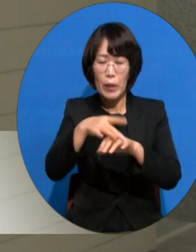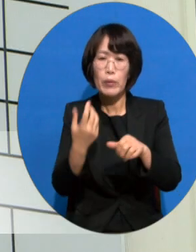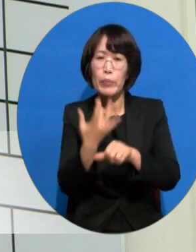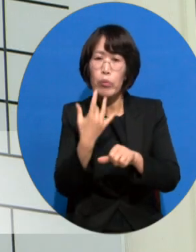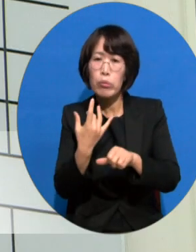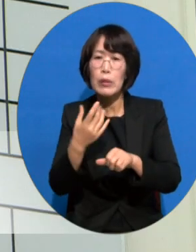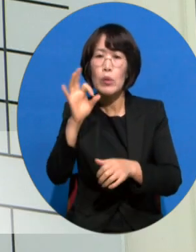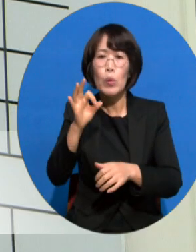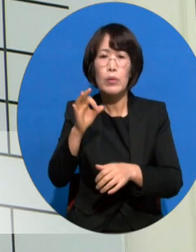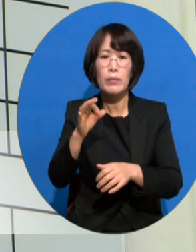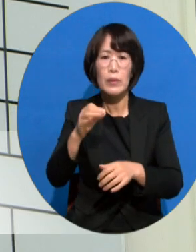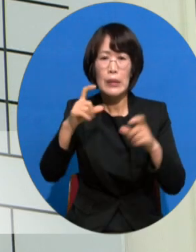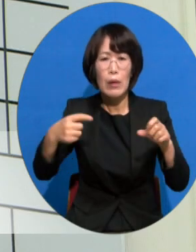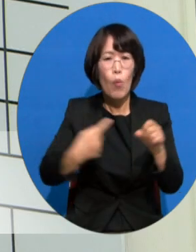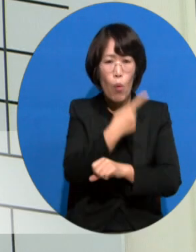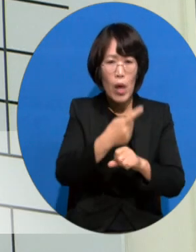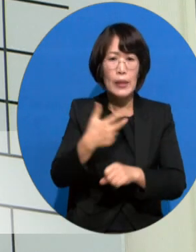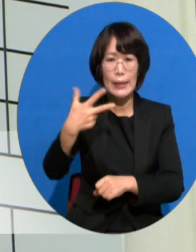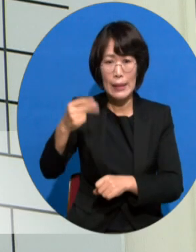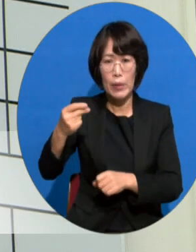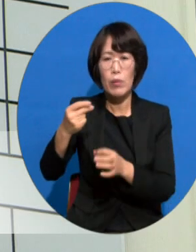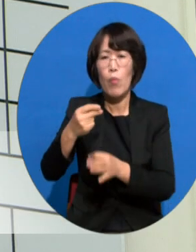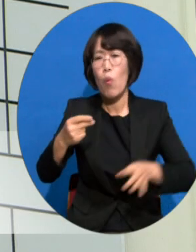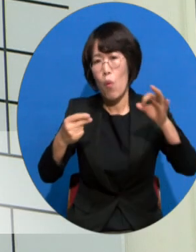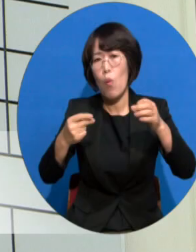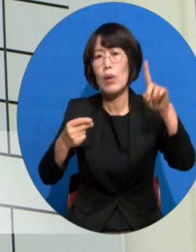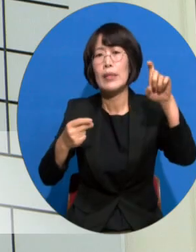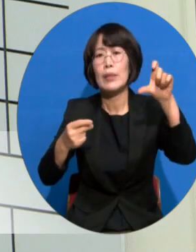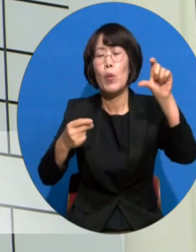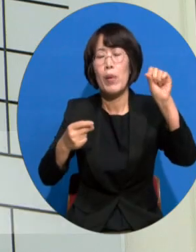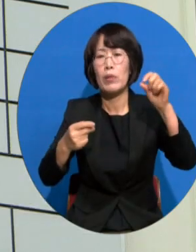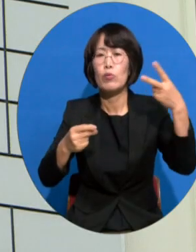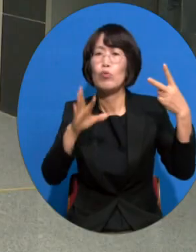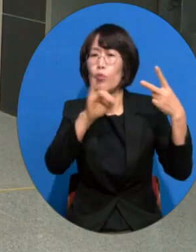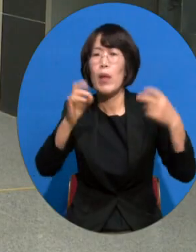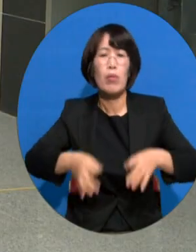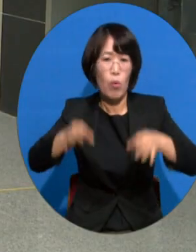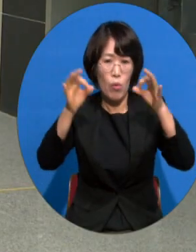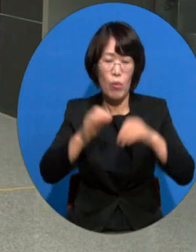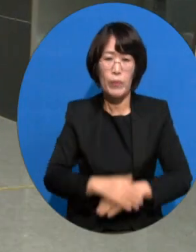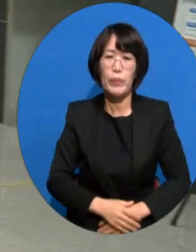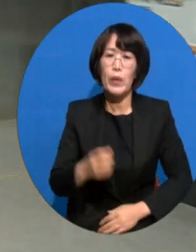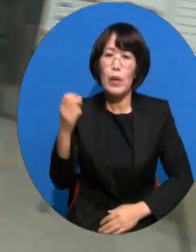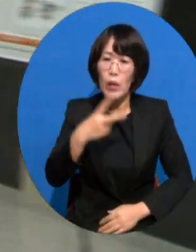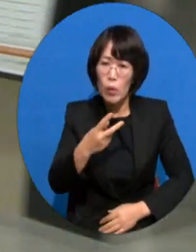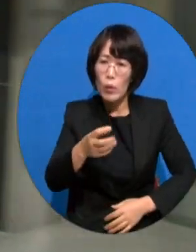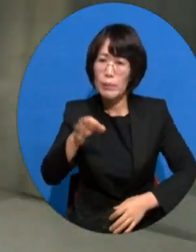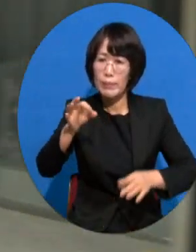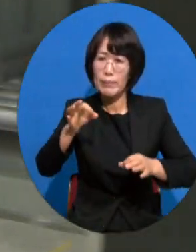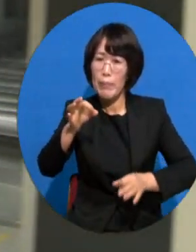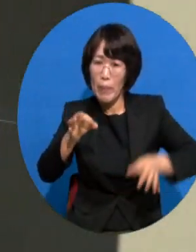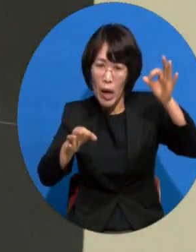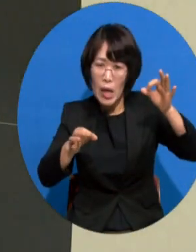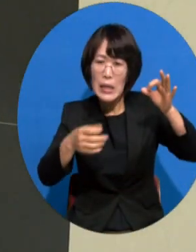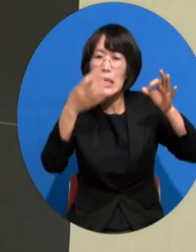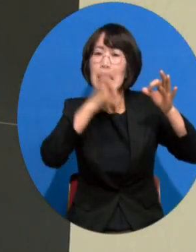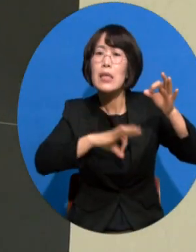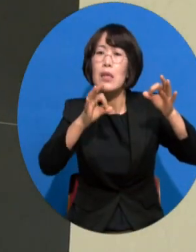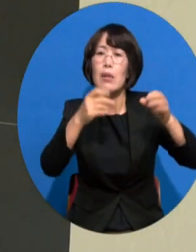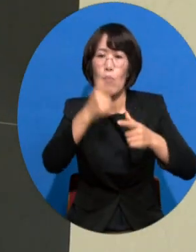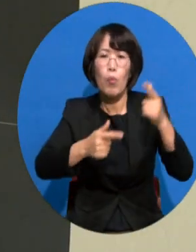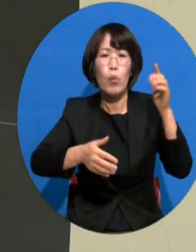요금을 종전 7만 원에서 15만 원으로 2배 이상 올렸습니다. 그리고 인상으로 발생한 차액은